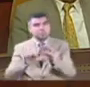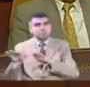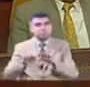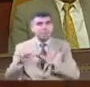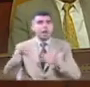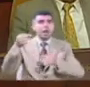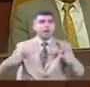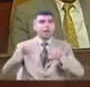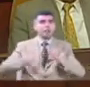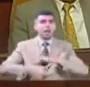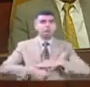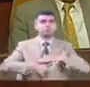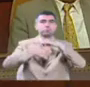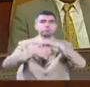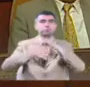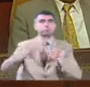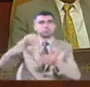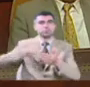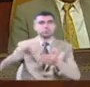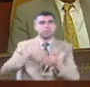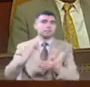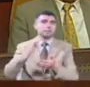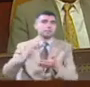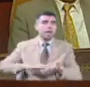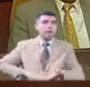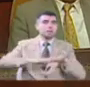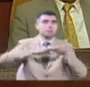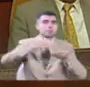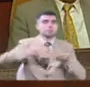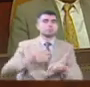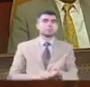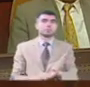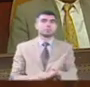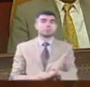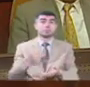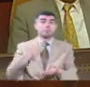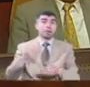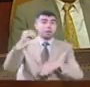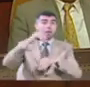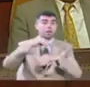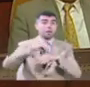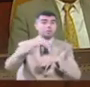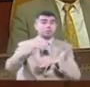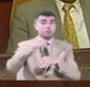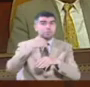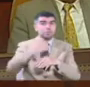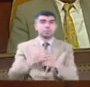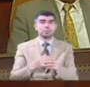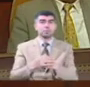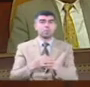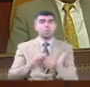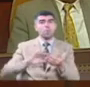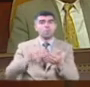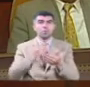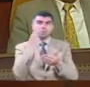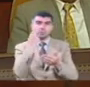العدالة والرقي بالقضاء إلى ما نطمح إليه جميعا، وهذا ما لم مسناه